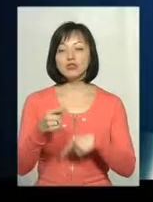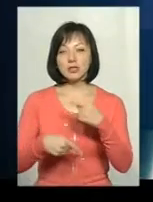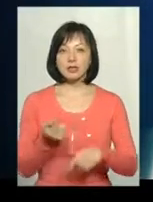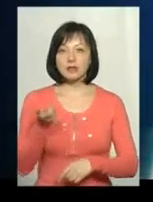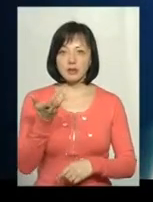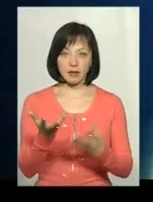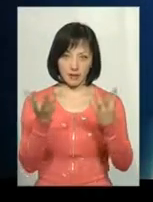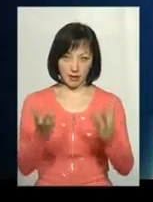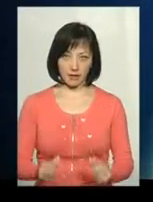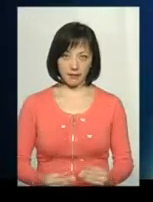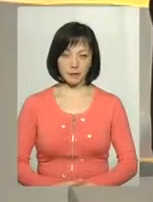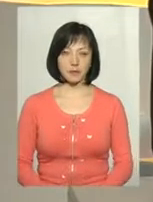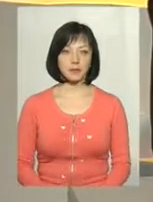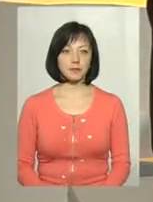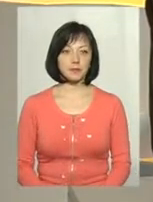дні.